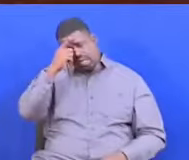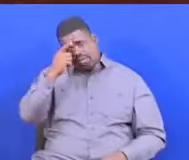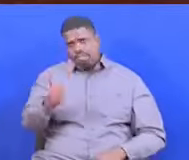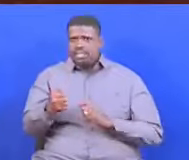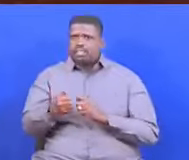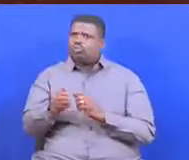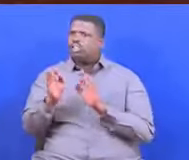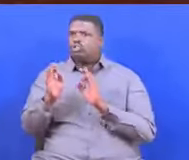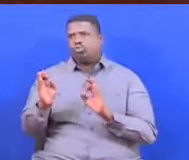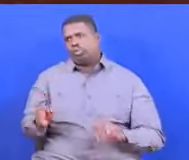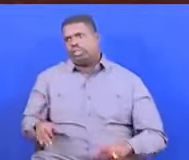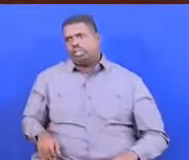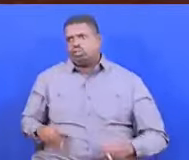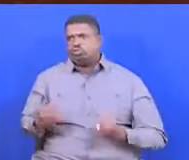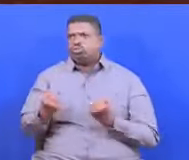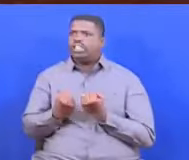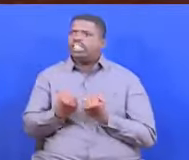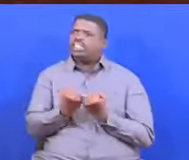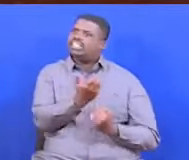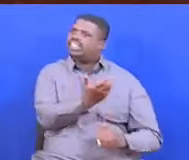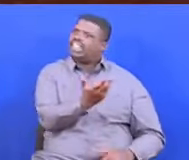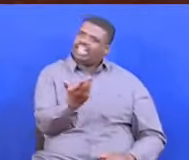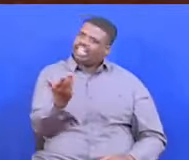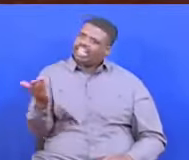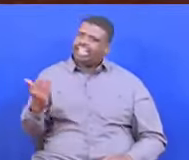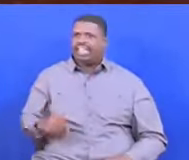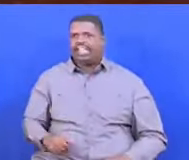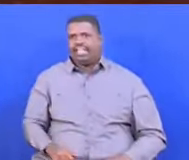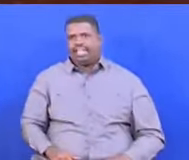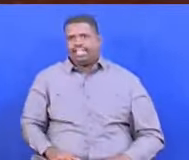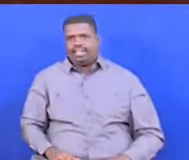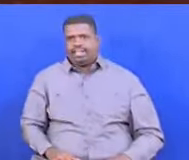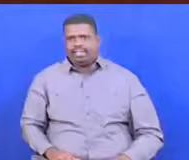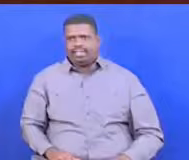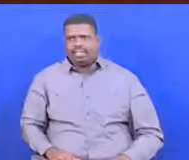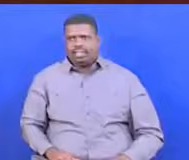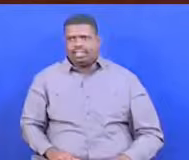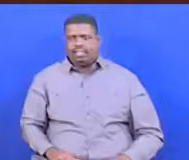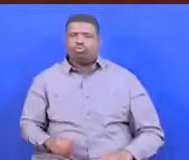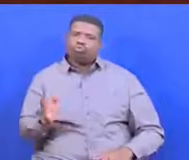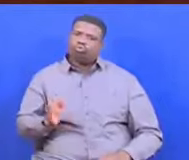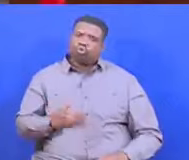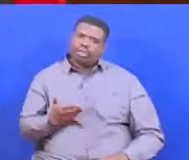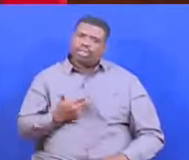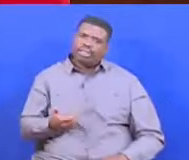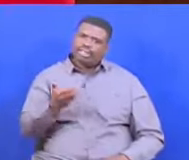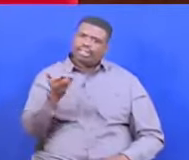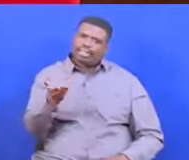sana, tutengeneze nyingine sasa ili tuwe na comparison. Tunataka